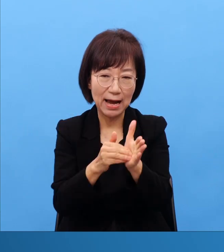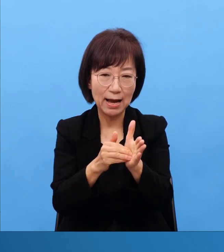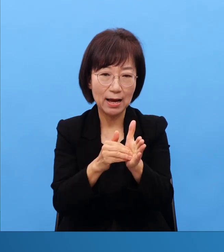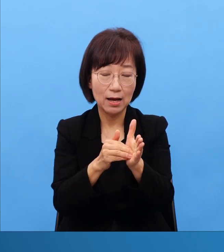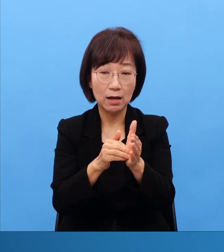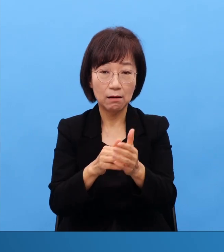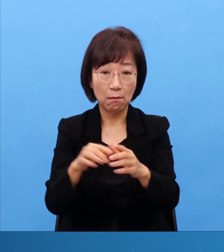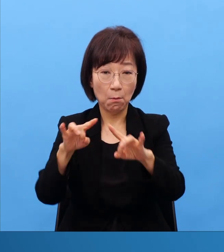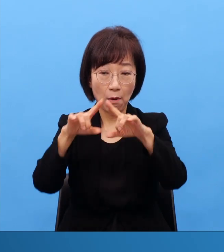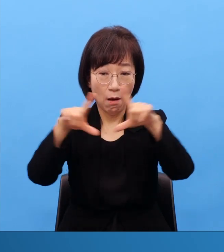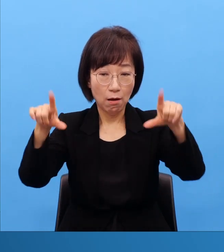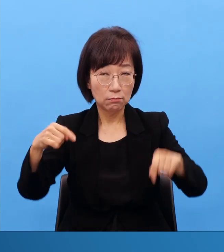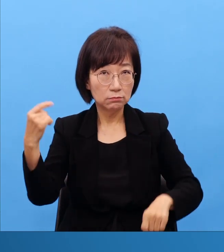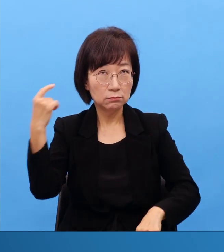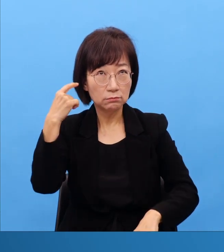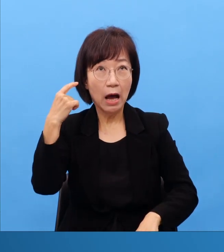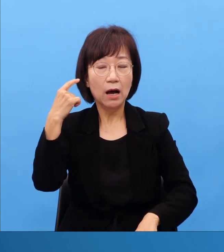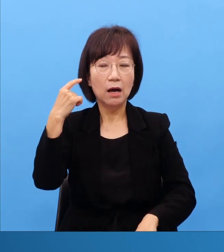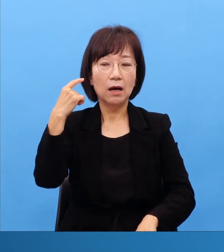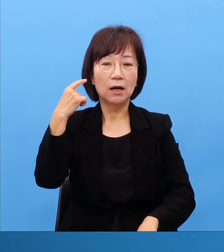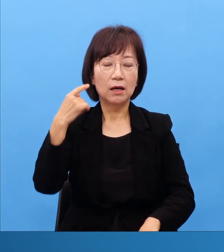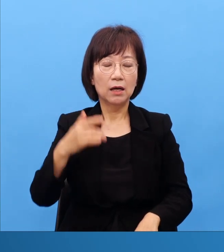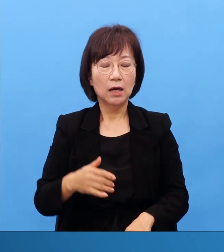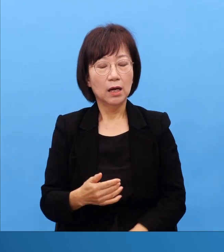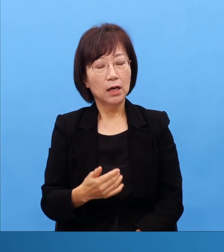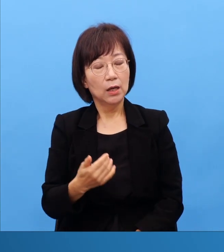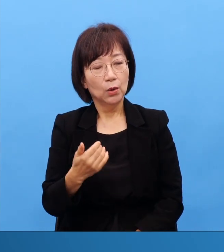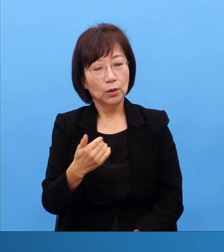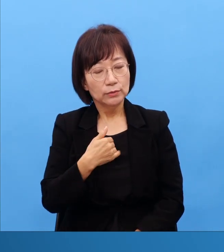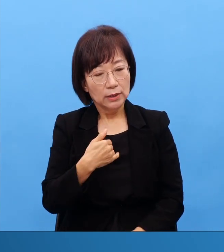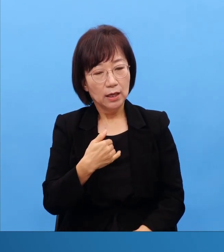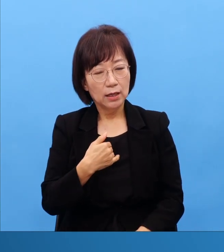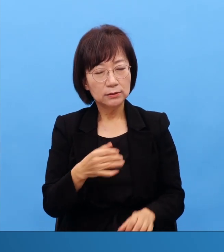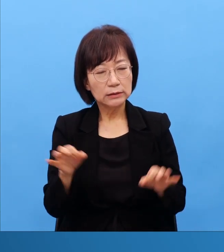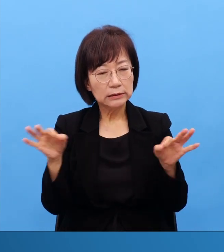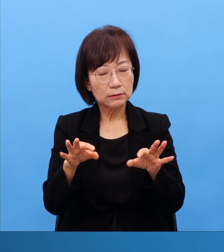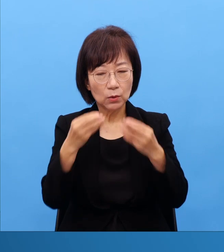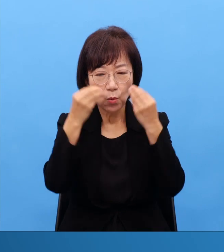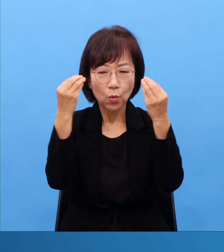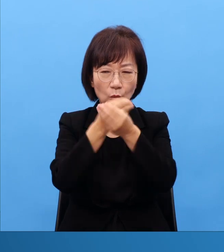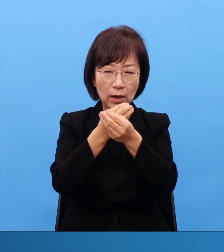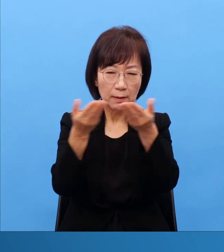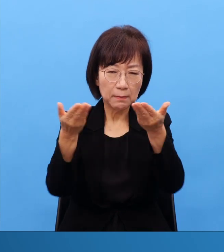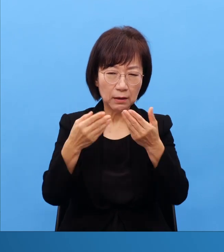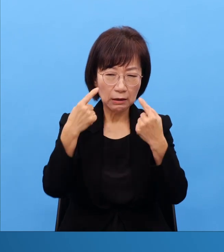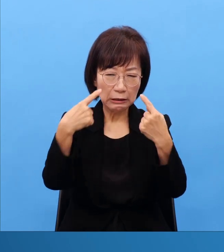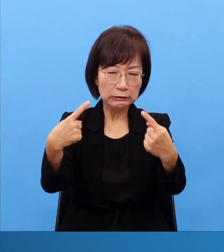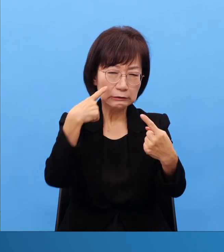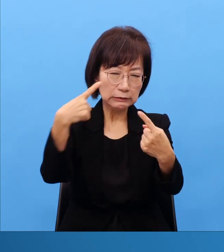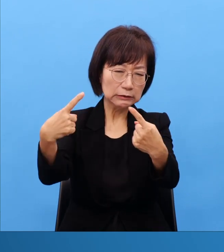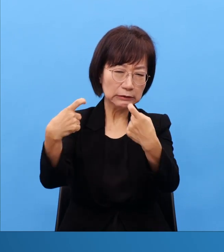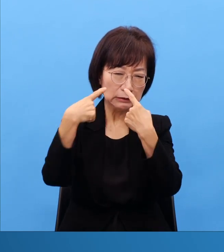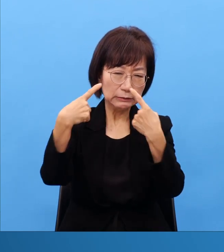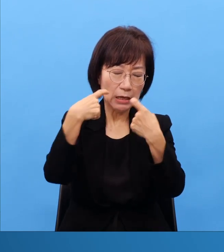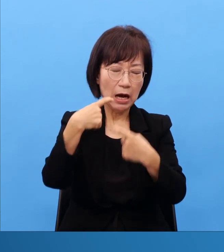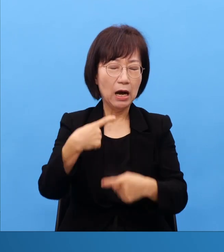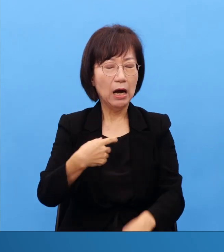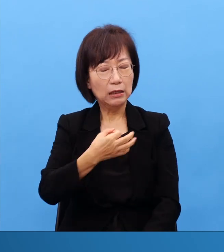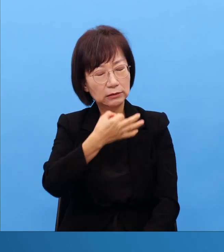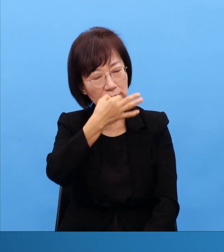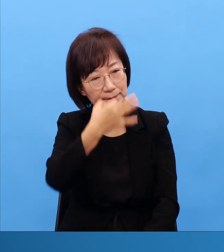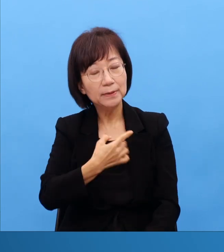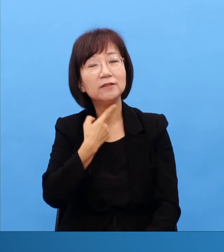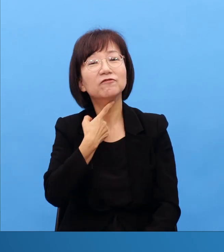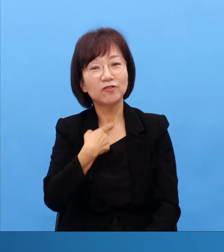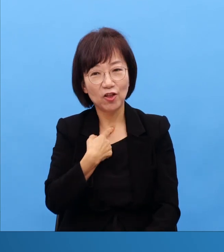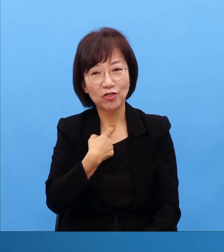참 힘들고요. 불 그게 힘들어요. And even if it's for a very short time, for you to be under suspicion,